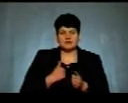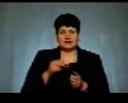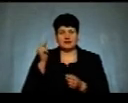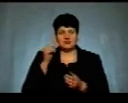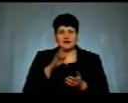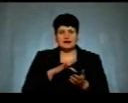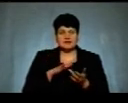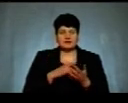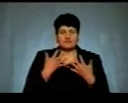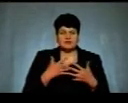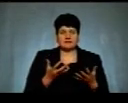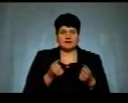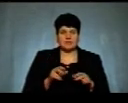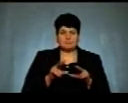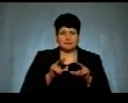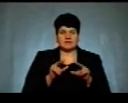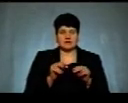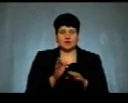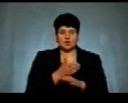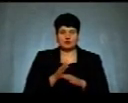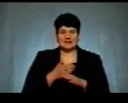де вони вже прийняли присяги і розподілені по